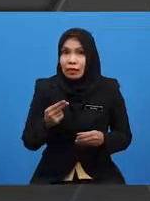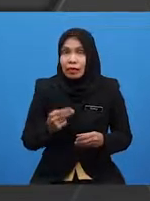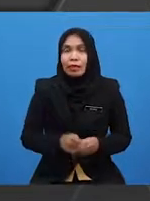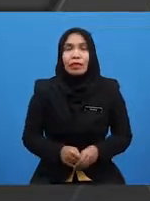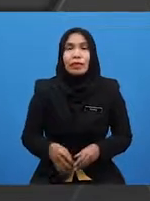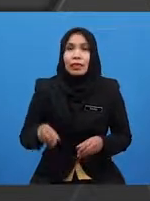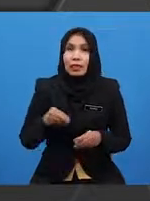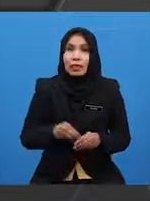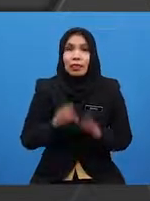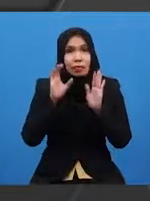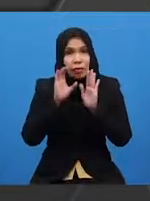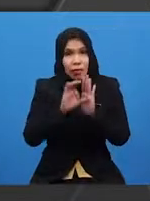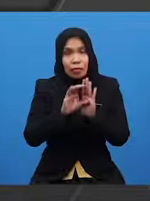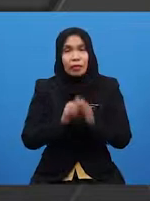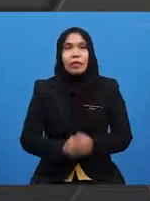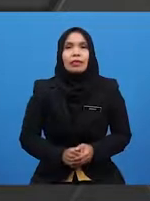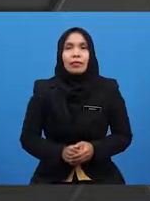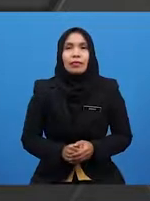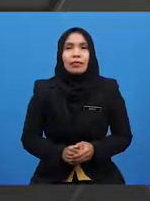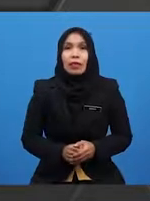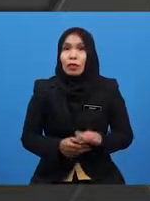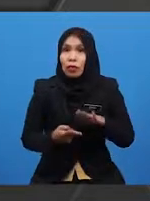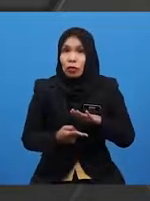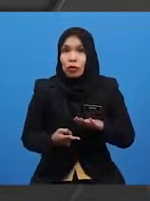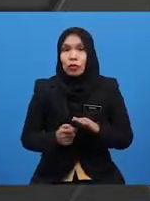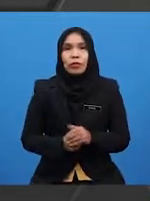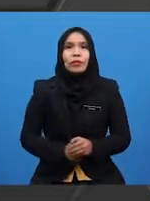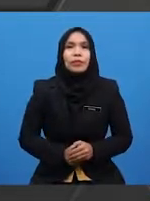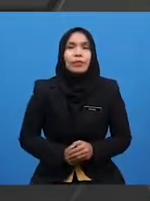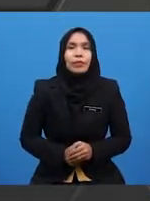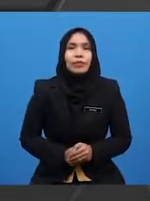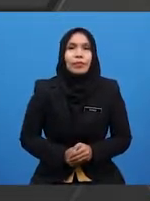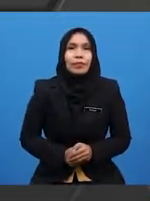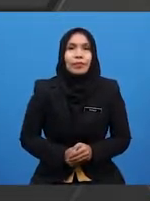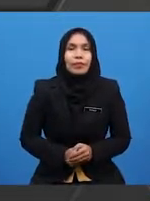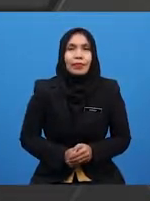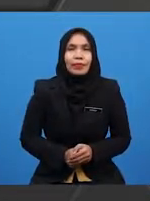yang menunjukkan proses pemindaan projek.